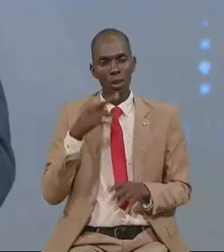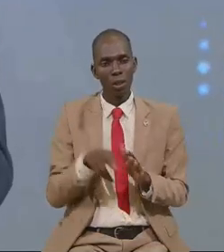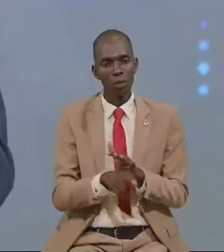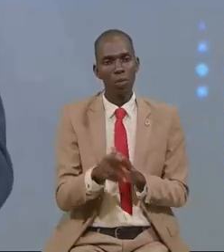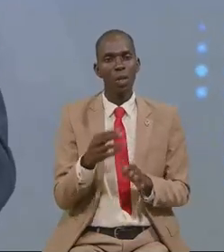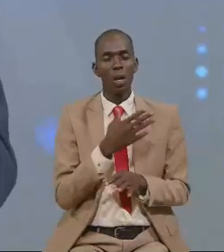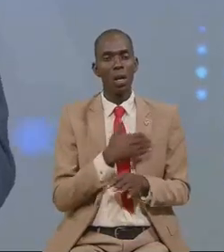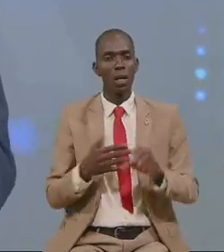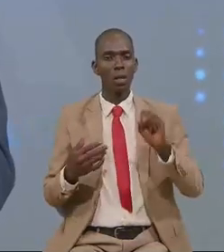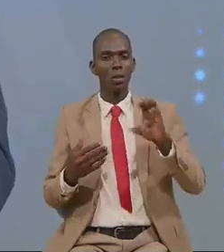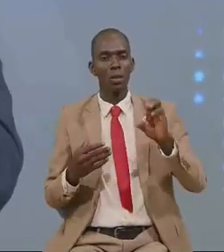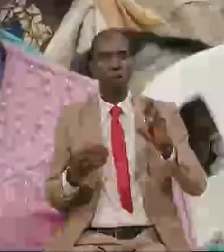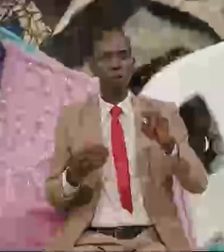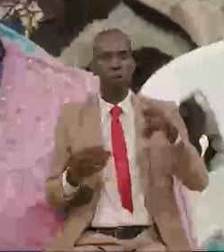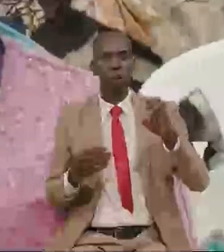scorpions. Quelqu'un crie amen.